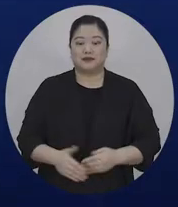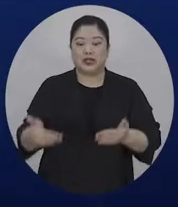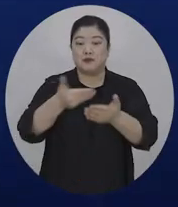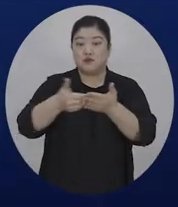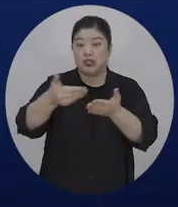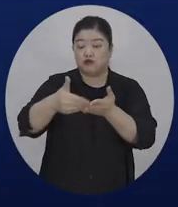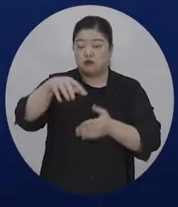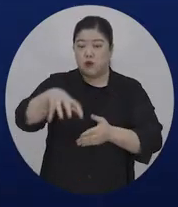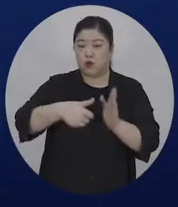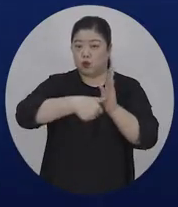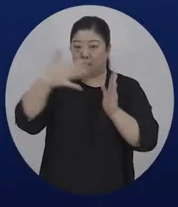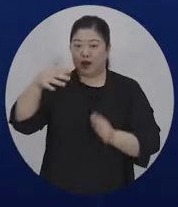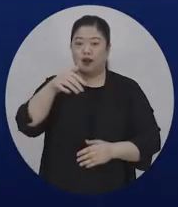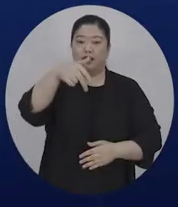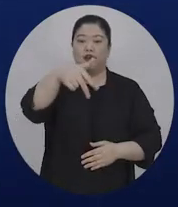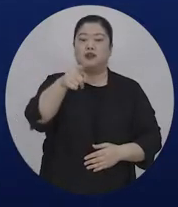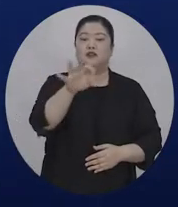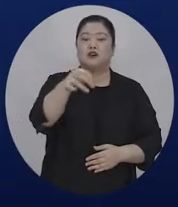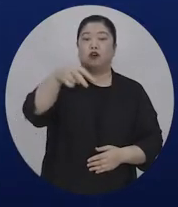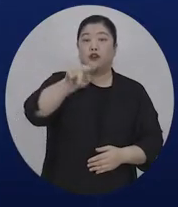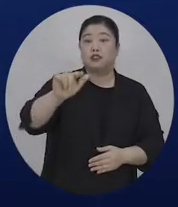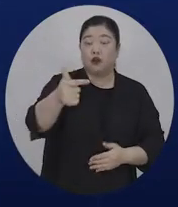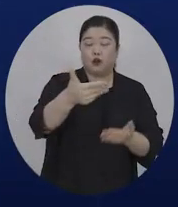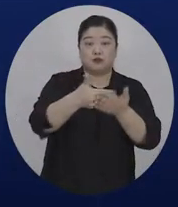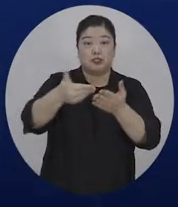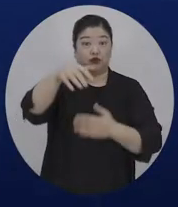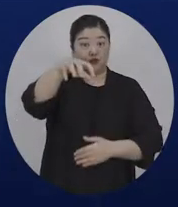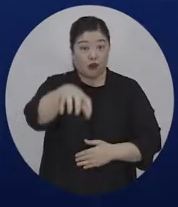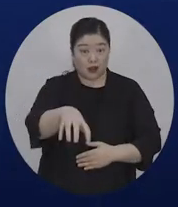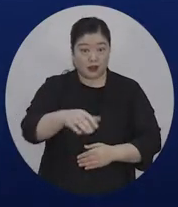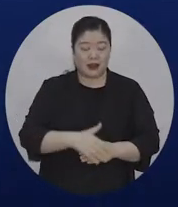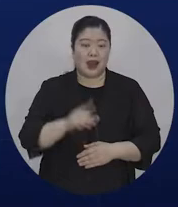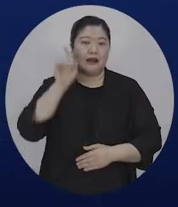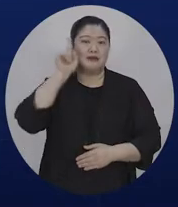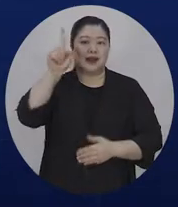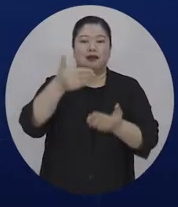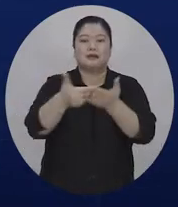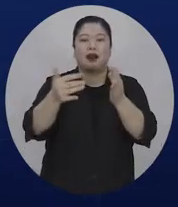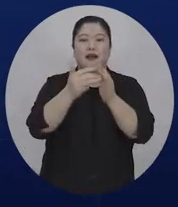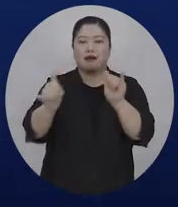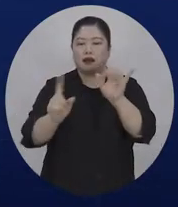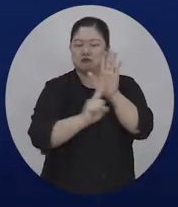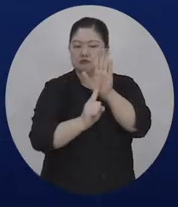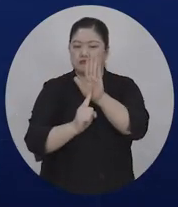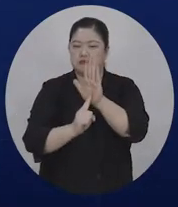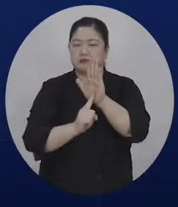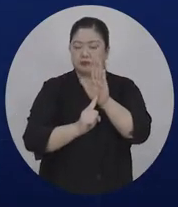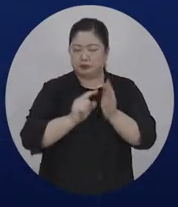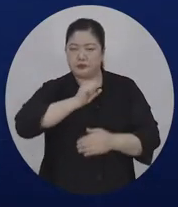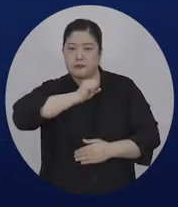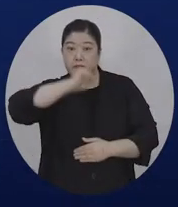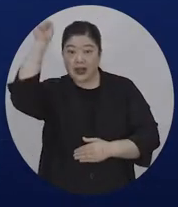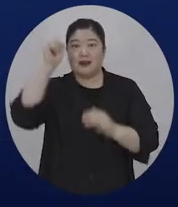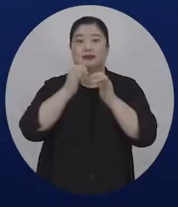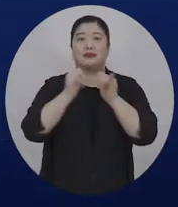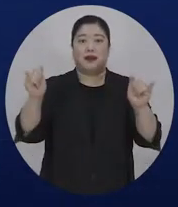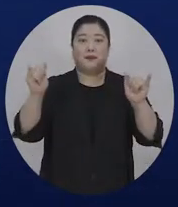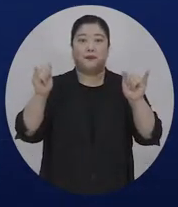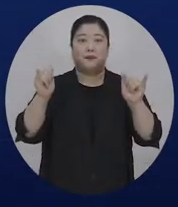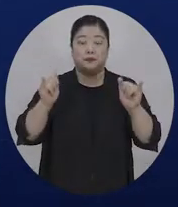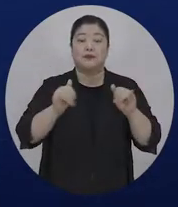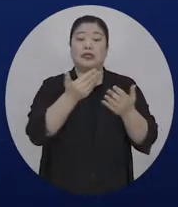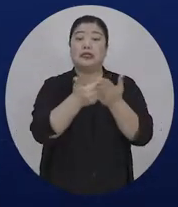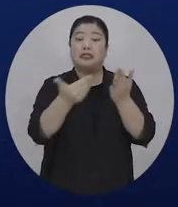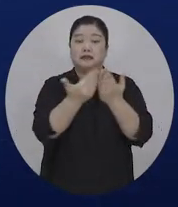강서구의 대표 미술관인 겸재 정선 미술관에서 2022 경제 내일의 작가 공모 수상 전이 오는